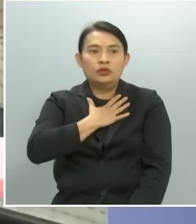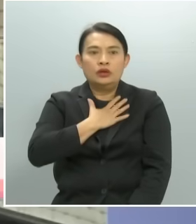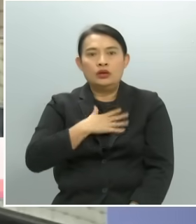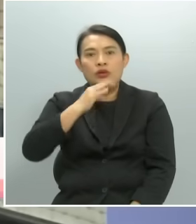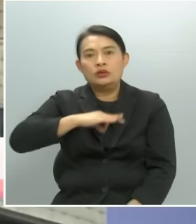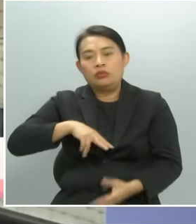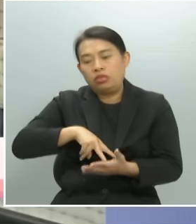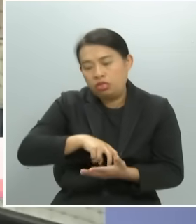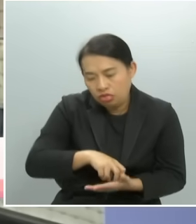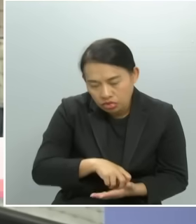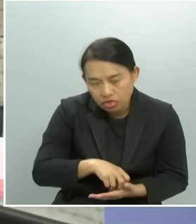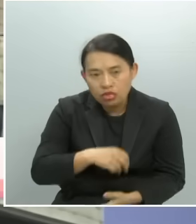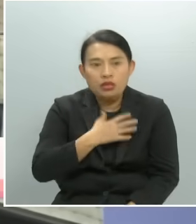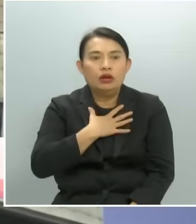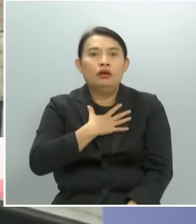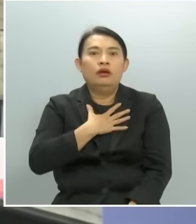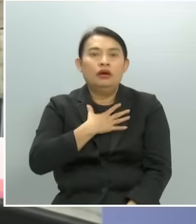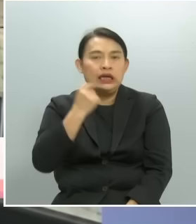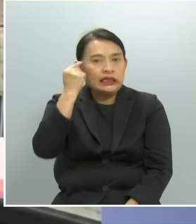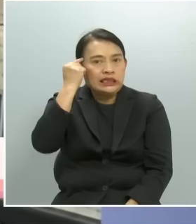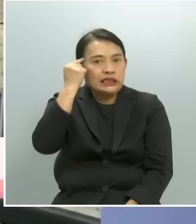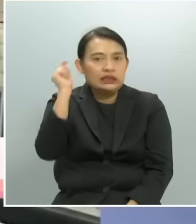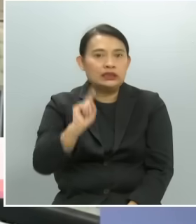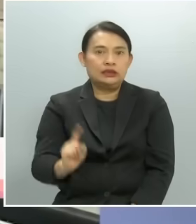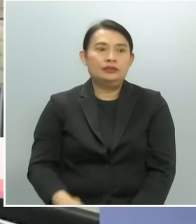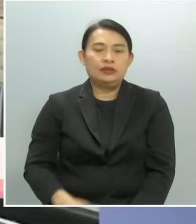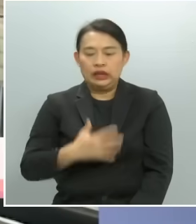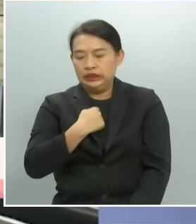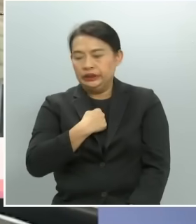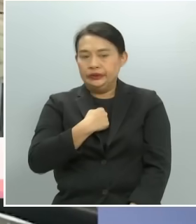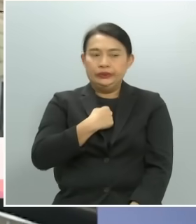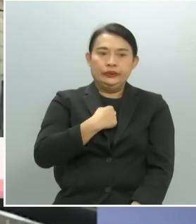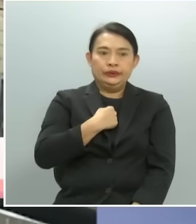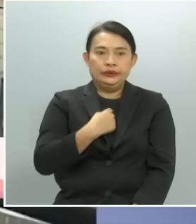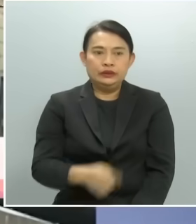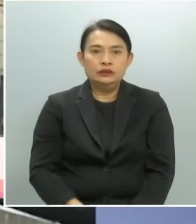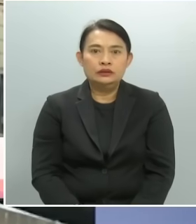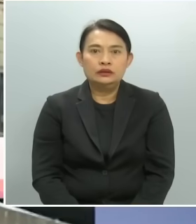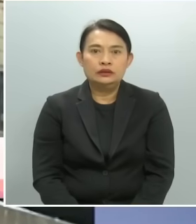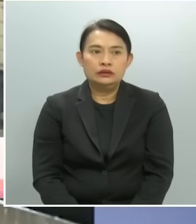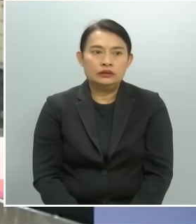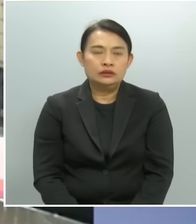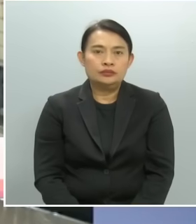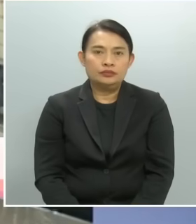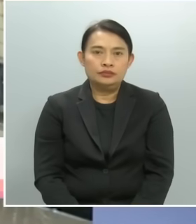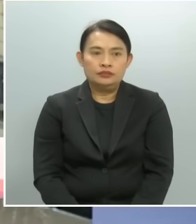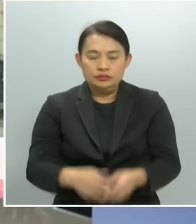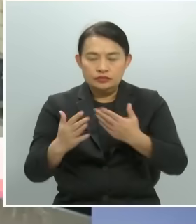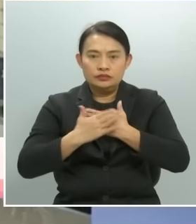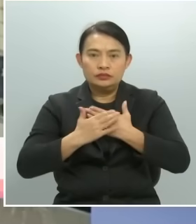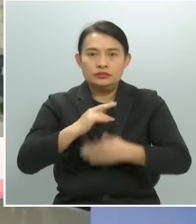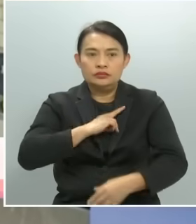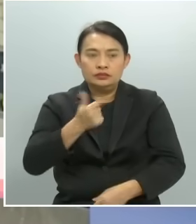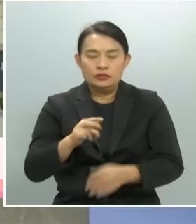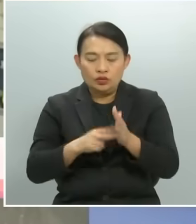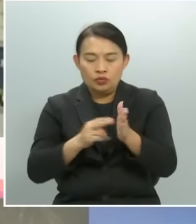เดินไม่ไหวแล้วคิดในใจว่ากูโดนแล้วเนี่ยครับหลังจากตั้งสติได้ครับจึงรีบ